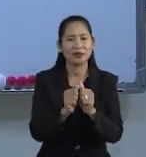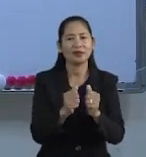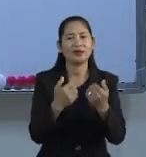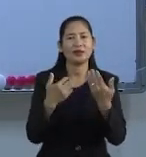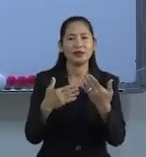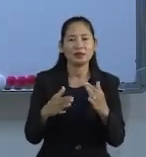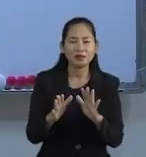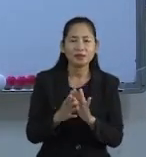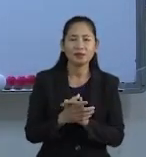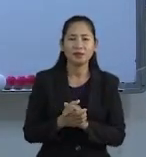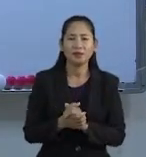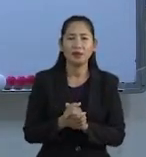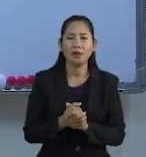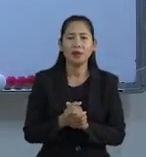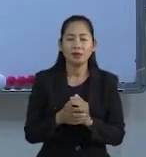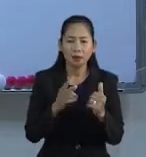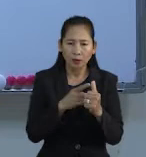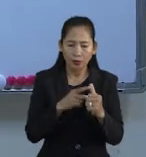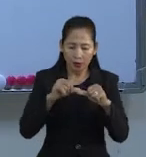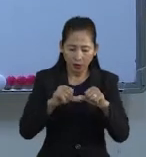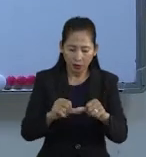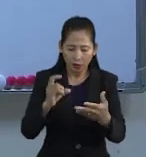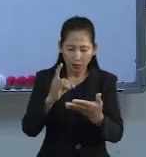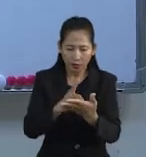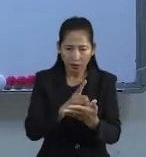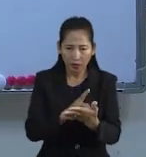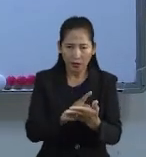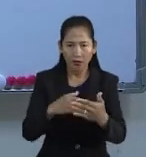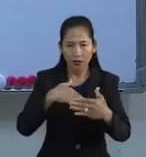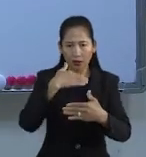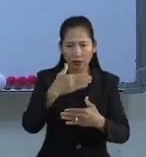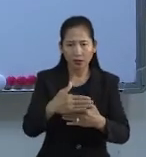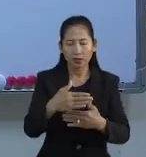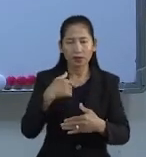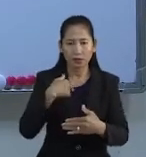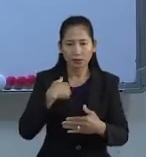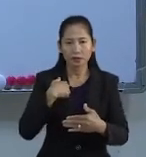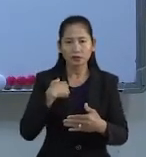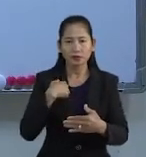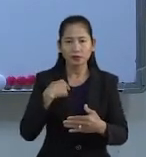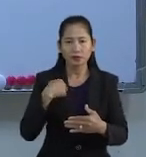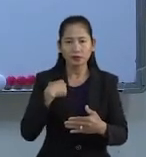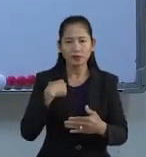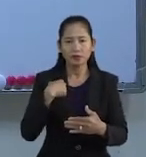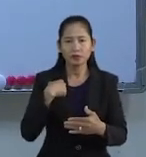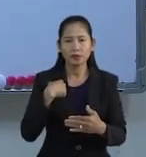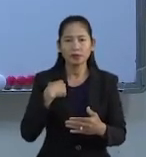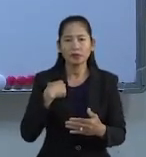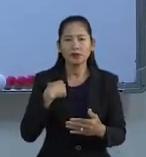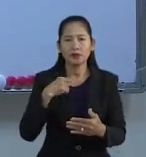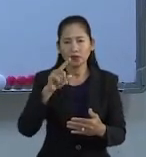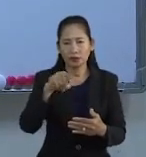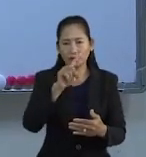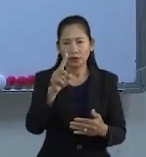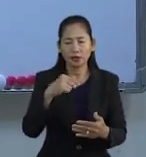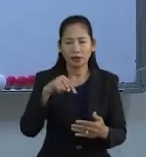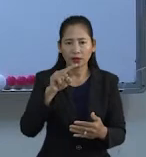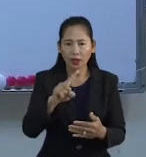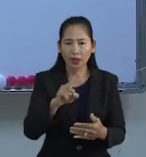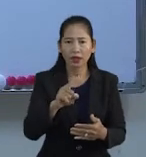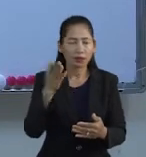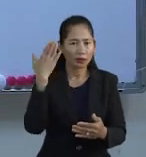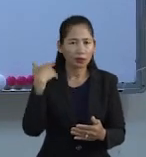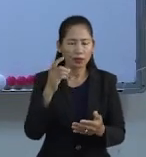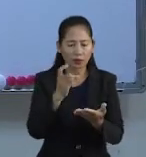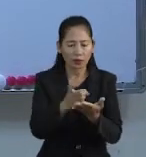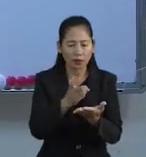rồi hai lần chẳng này bà muốn mà to mê điên từ một tiết dưỡng lực rù nâng trong xu con thật táp đi thằng ngày